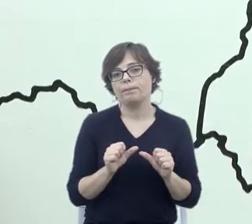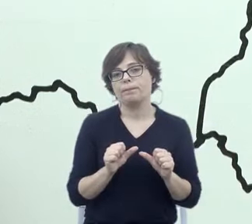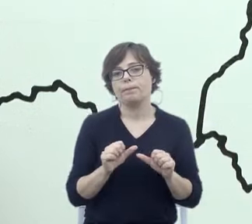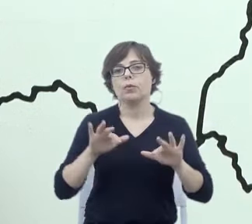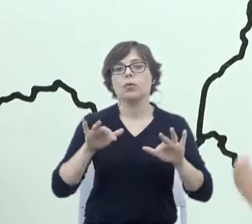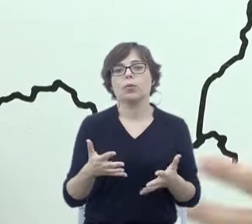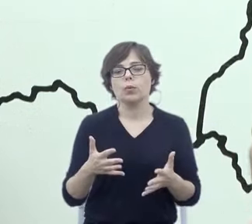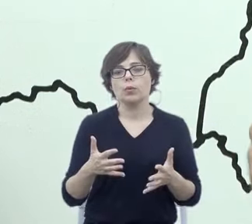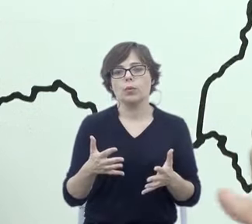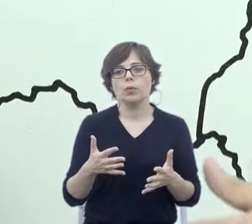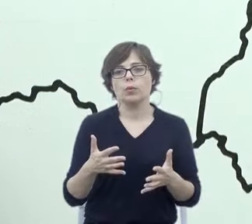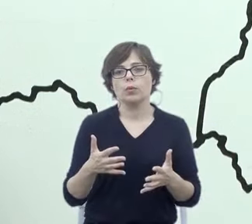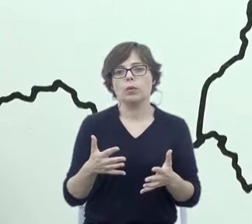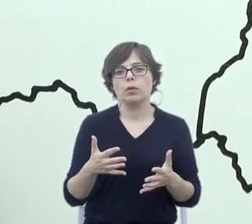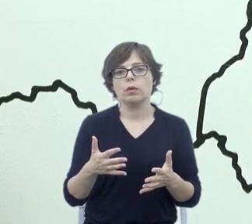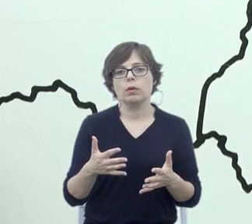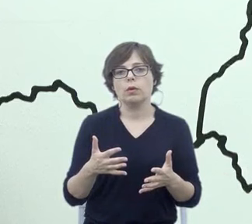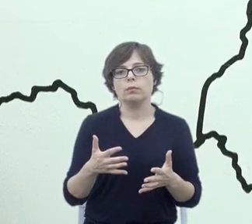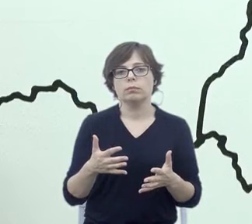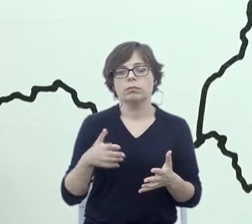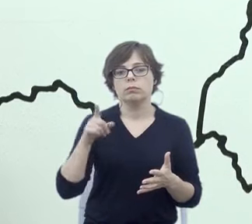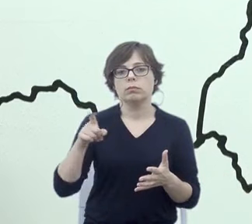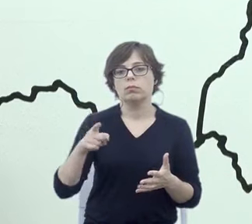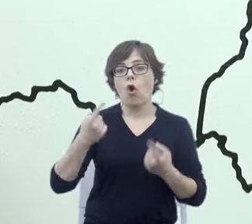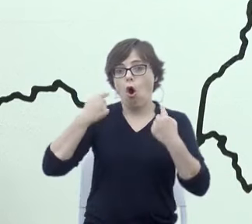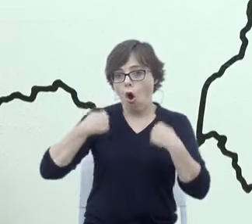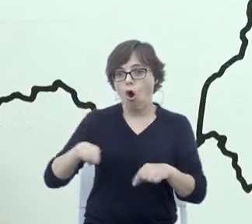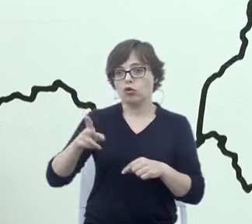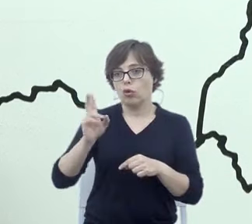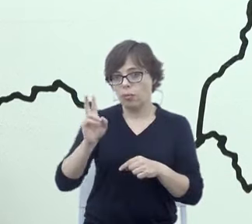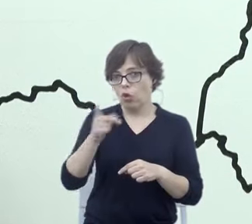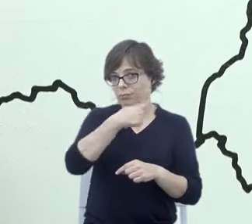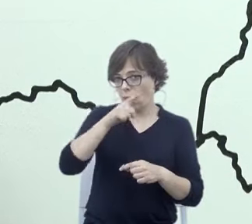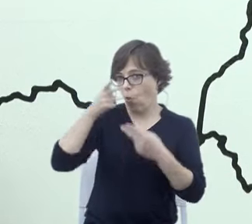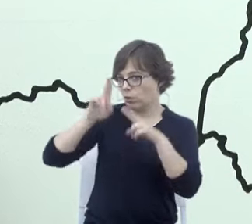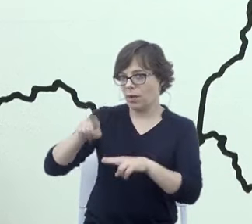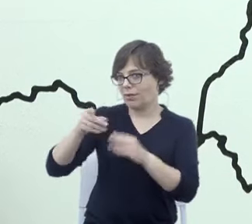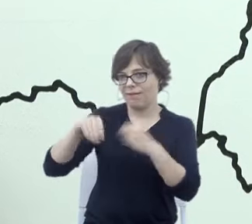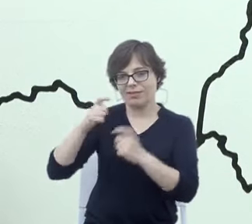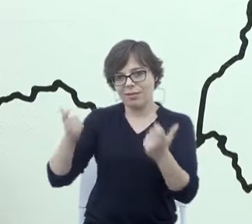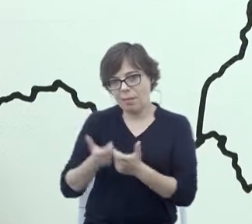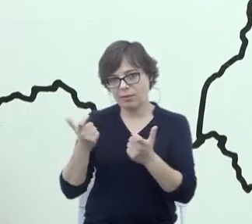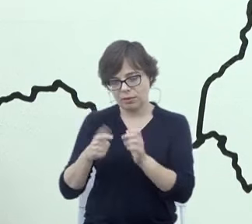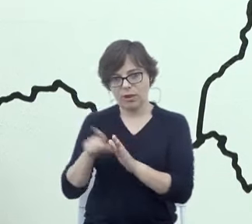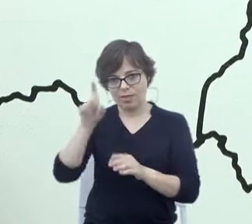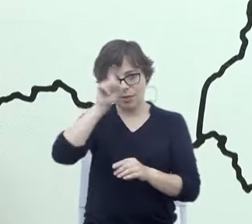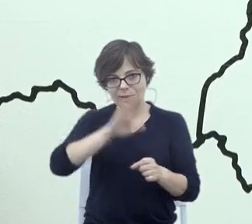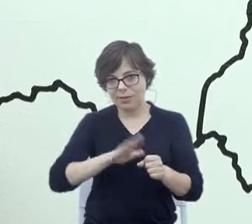lokujących w zbiorowości osób uznanych za najgroźniejsze dla Niemiec, dla narodu